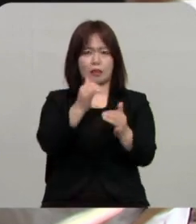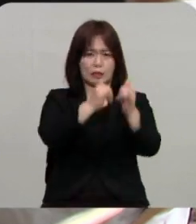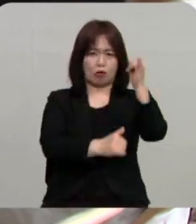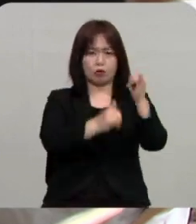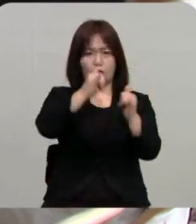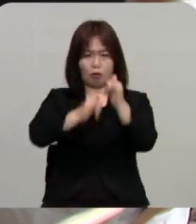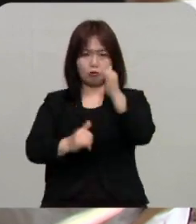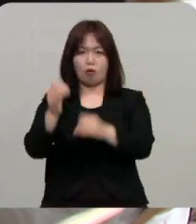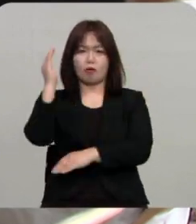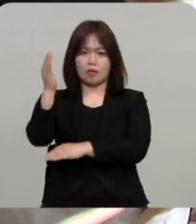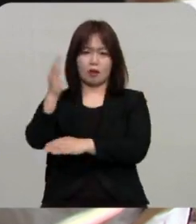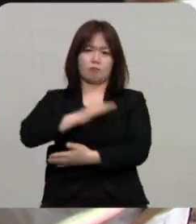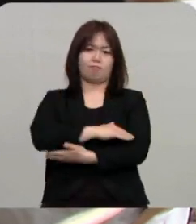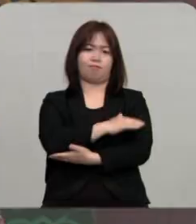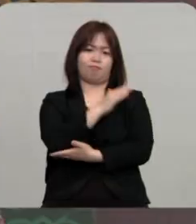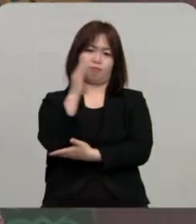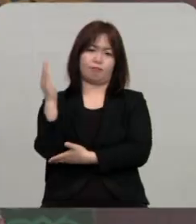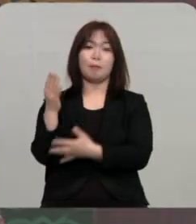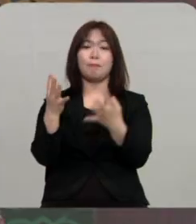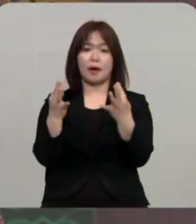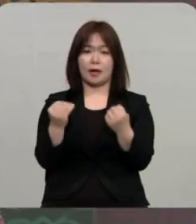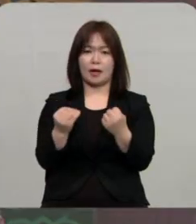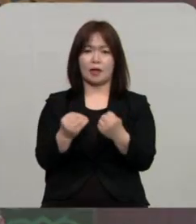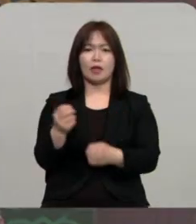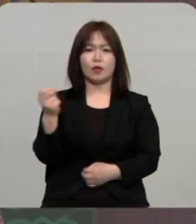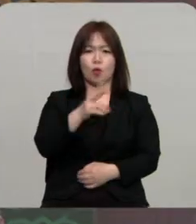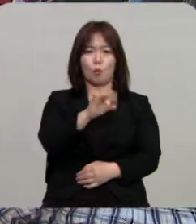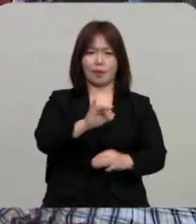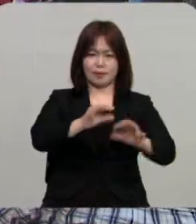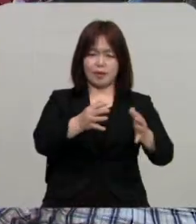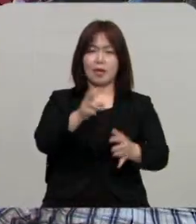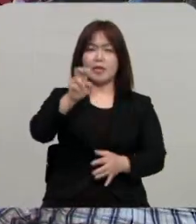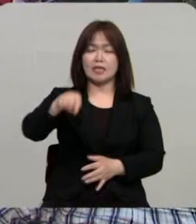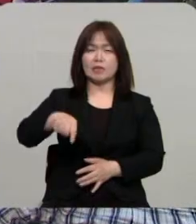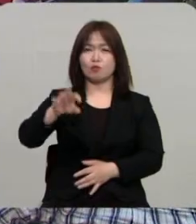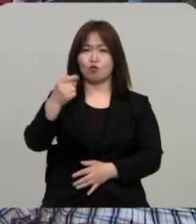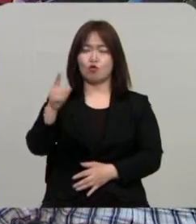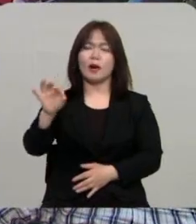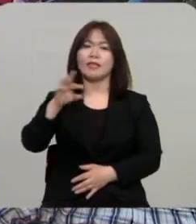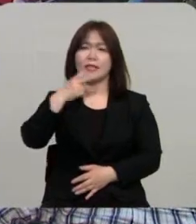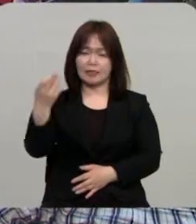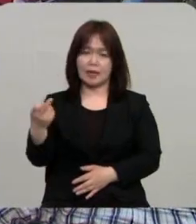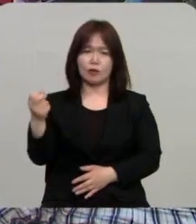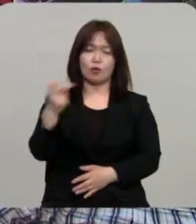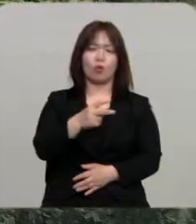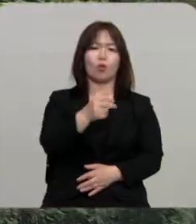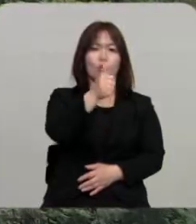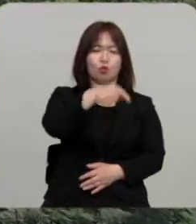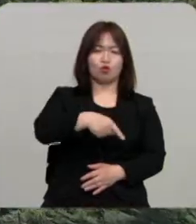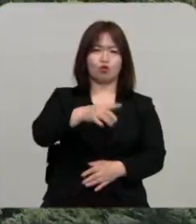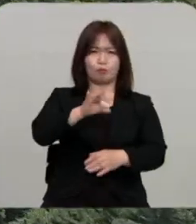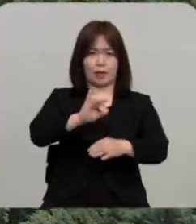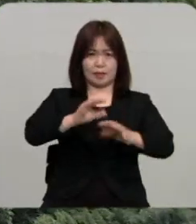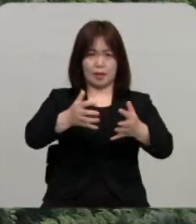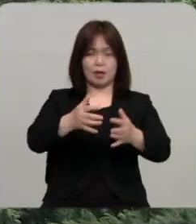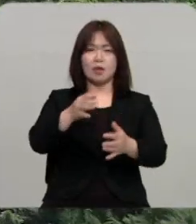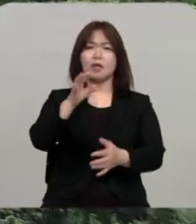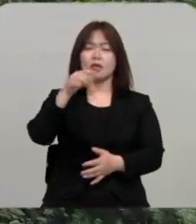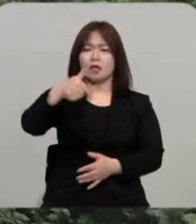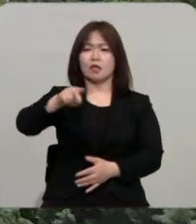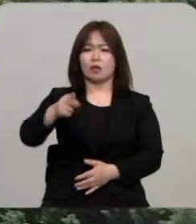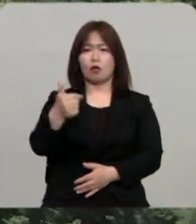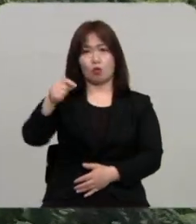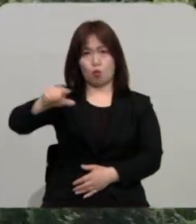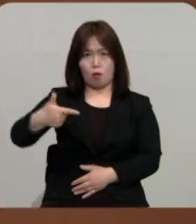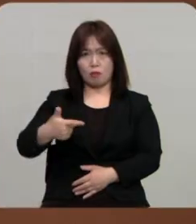역사적 이야기거리가 풍성합니다. 또 백제 무왕은 익산에, 후백제 견원은 전주에 도읍을 두고 고대 문화에 꽃을